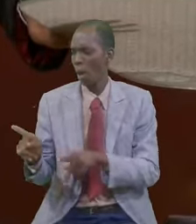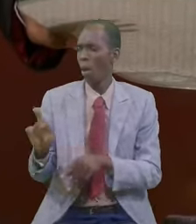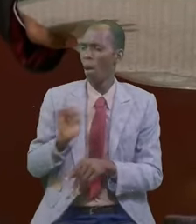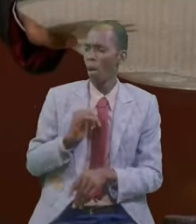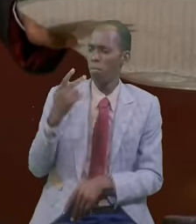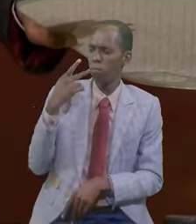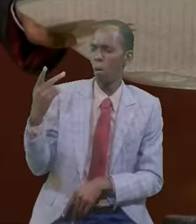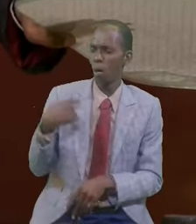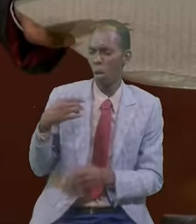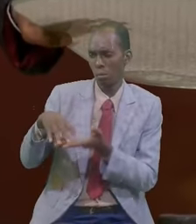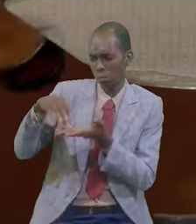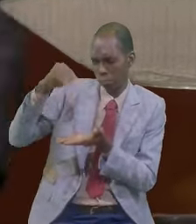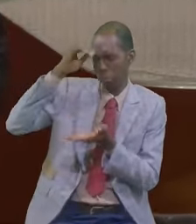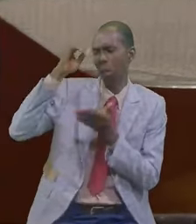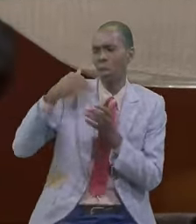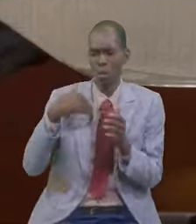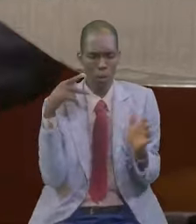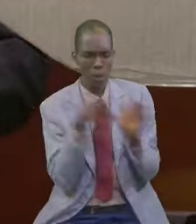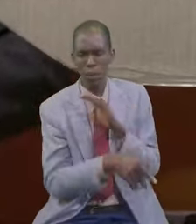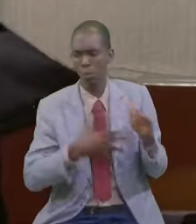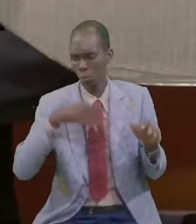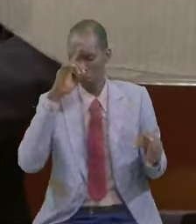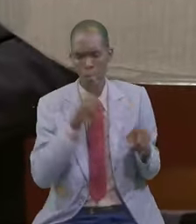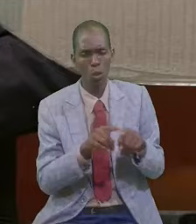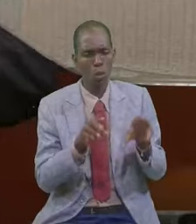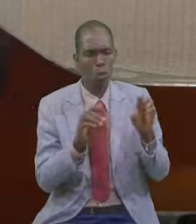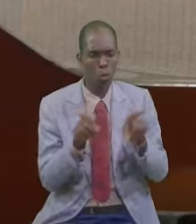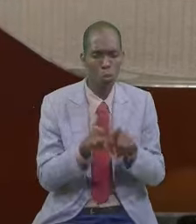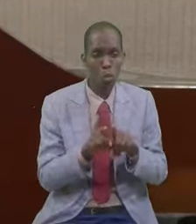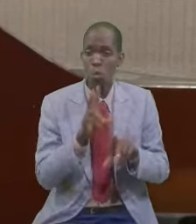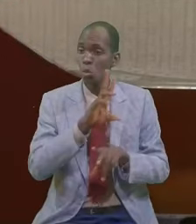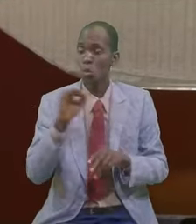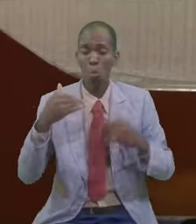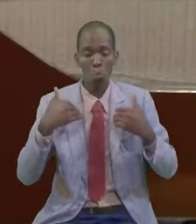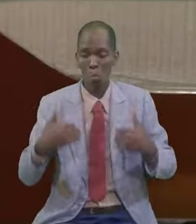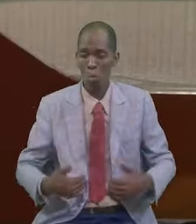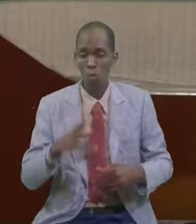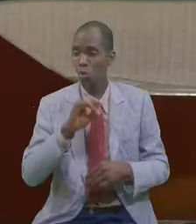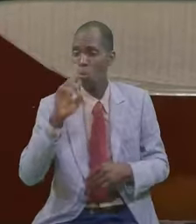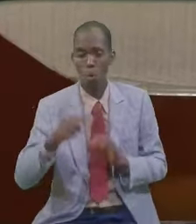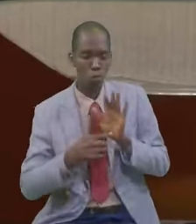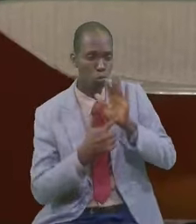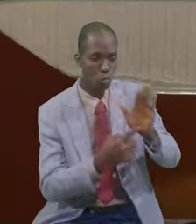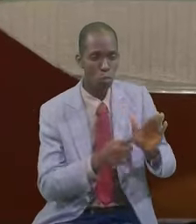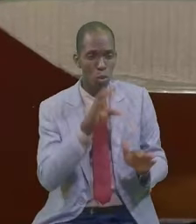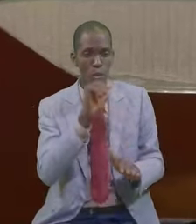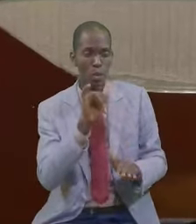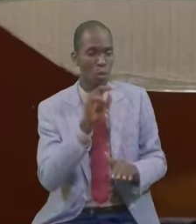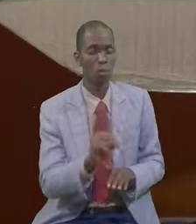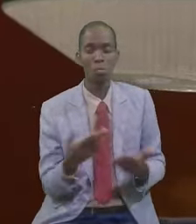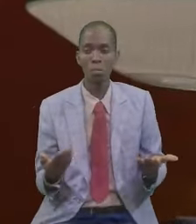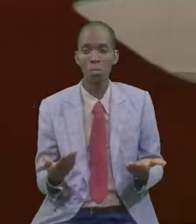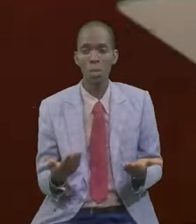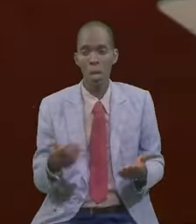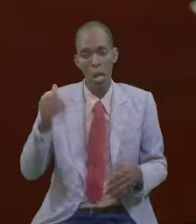assassiner quelqu'un, tuer quelqu'un. Mais l'idée lui est arrivée que ce que personne n'a jamais fait, ni Abraham,